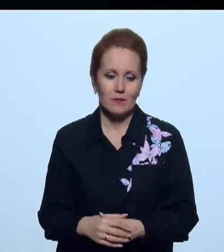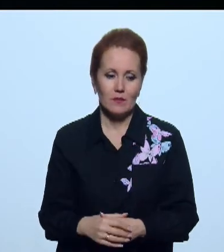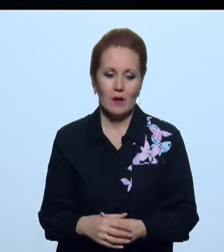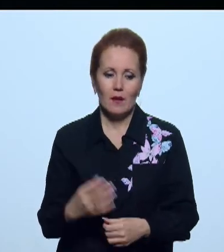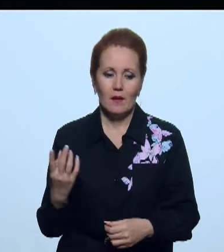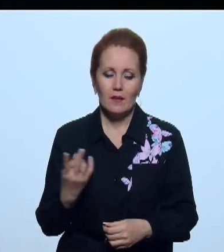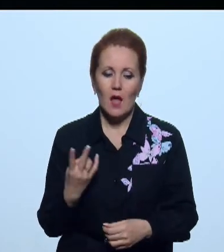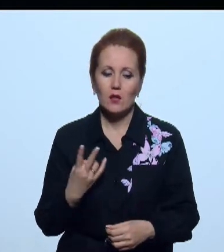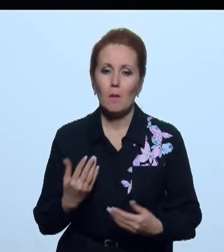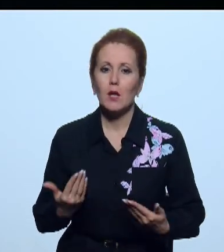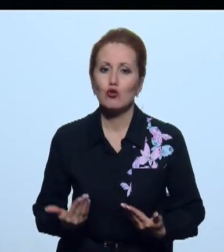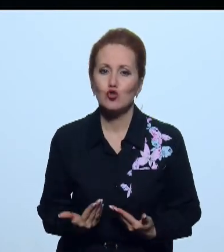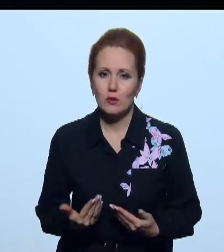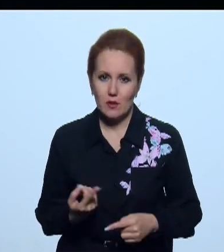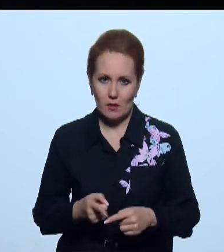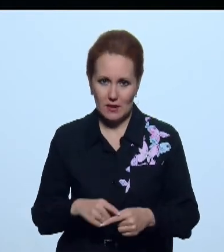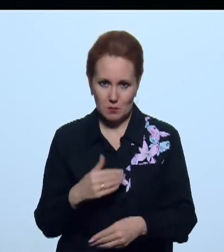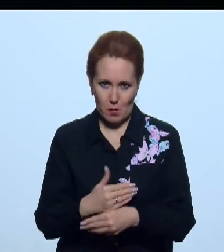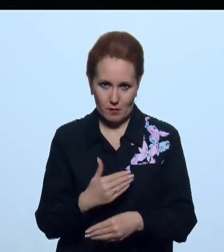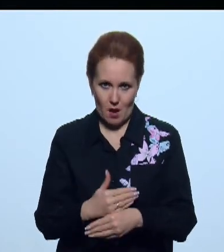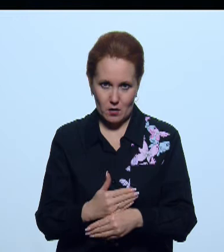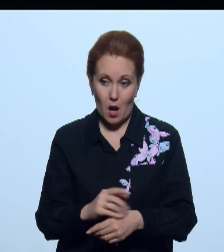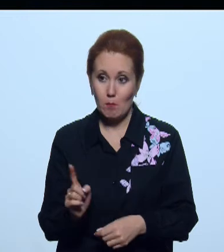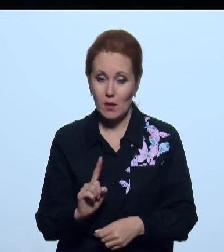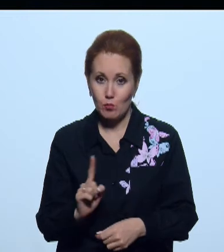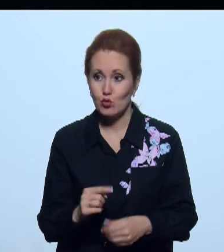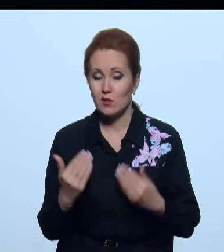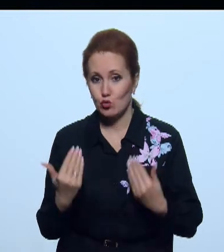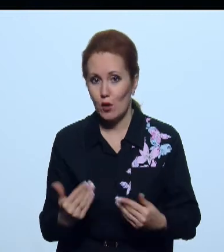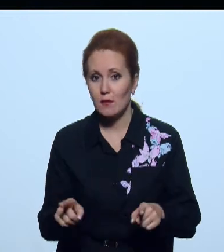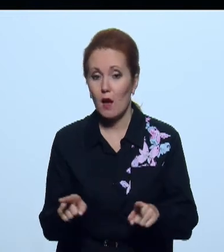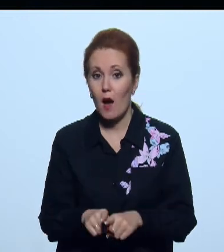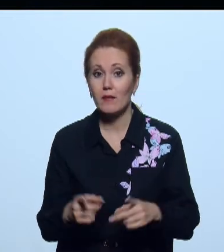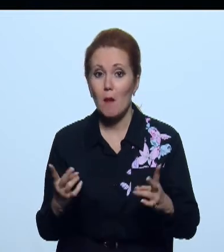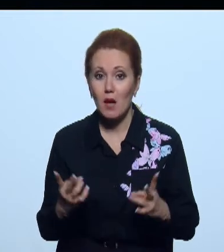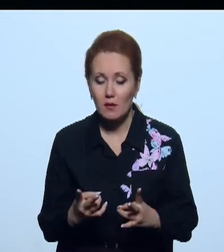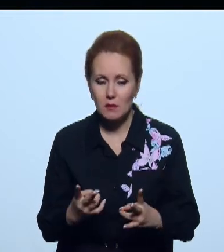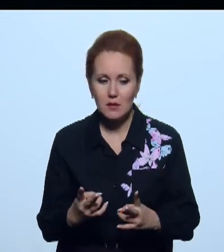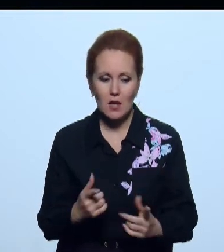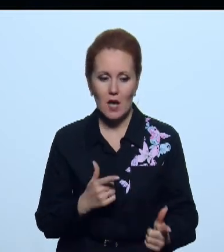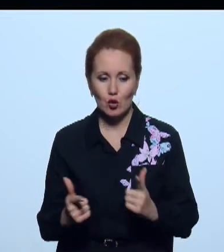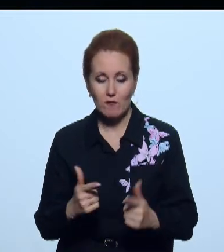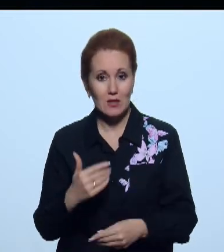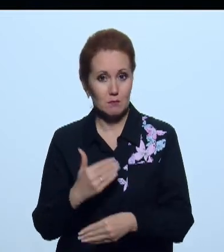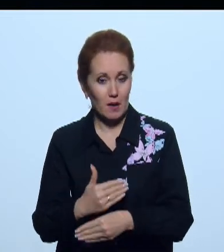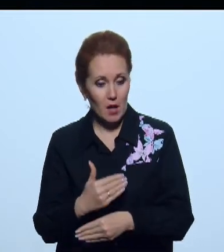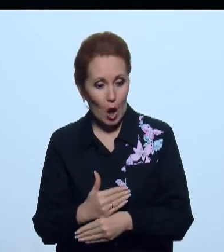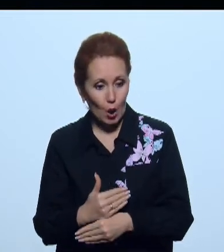Надо прожить этот спектакль, потому что сейчас такая необходимость, готовишься к